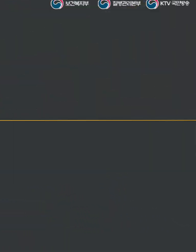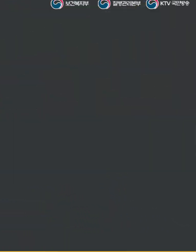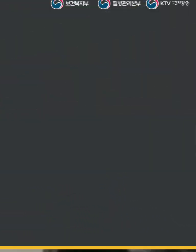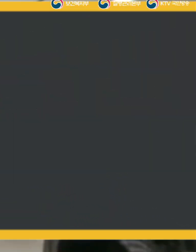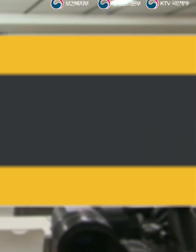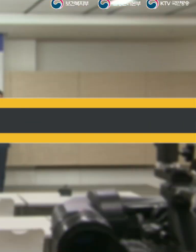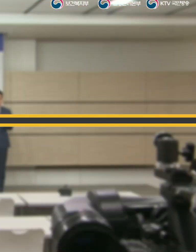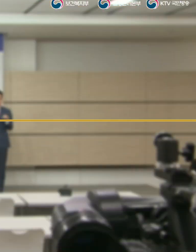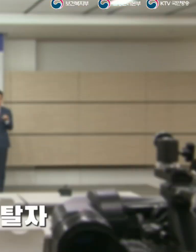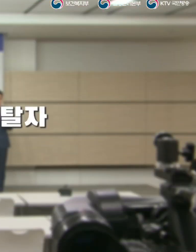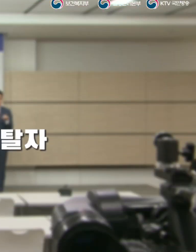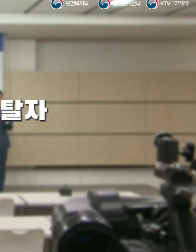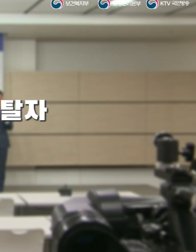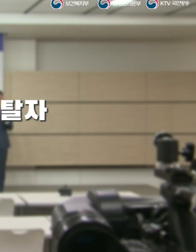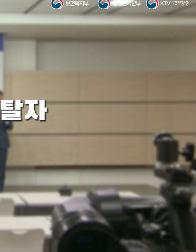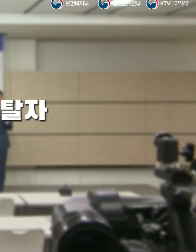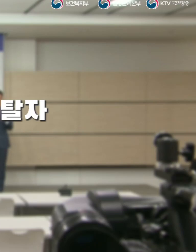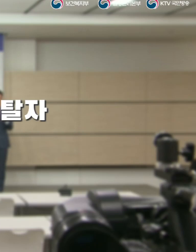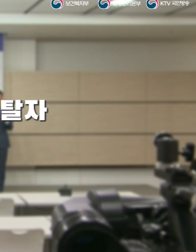됩니다.